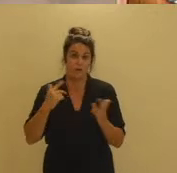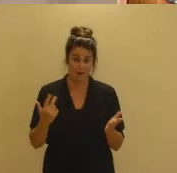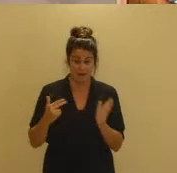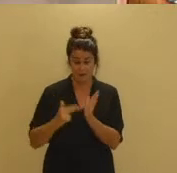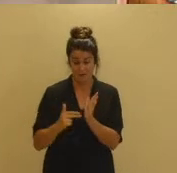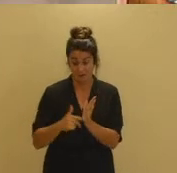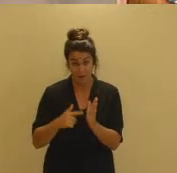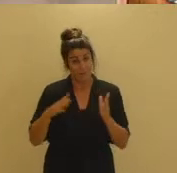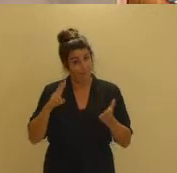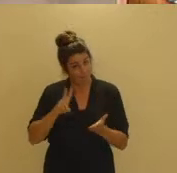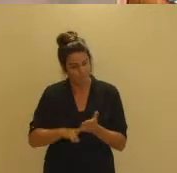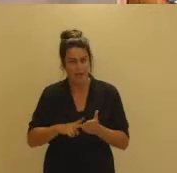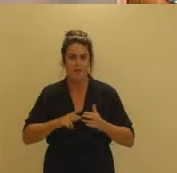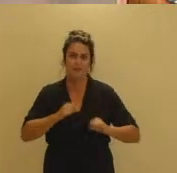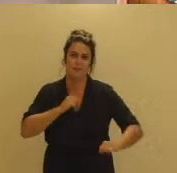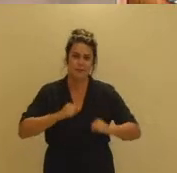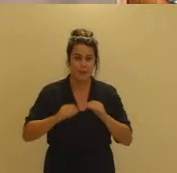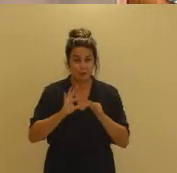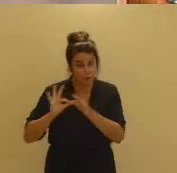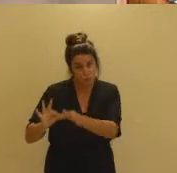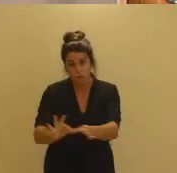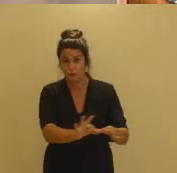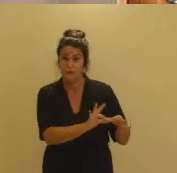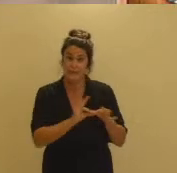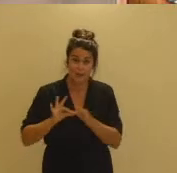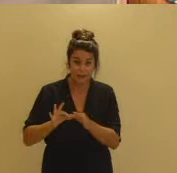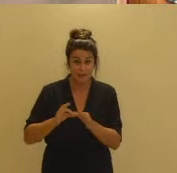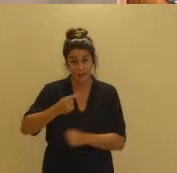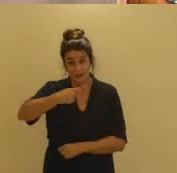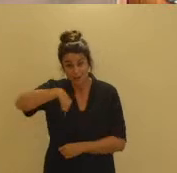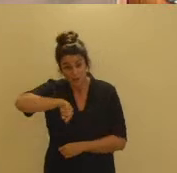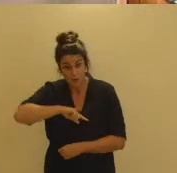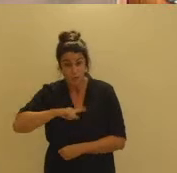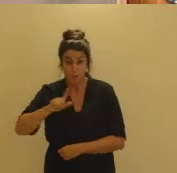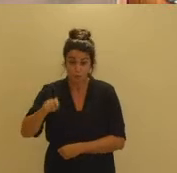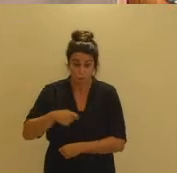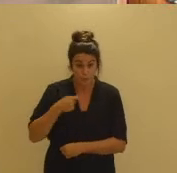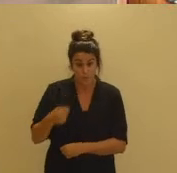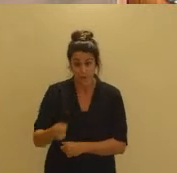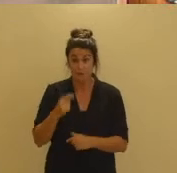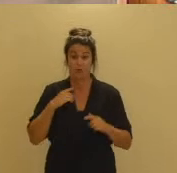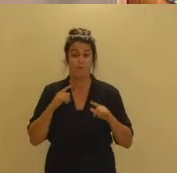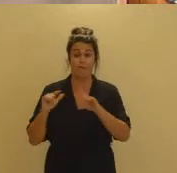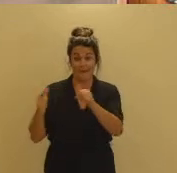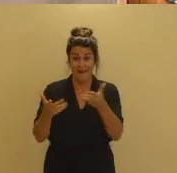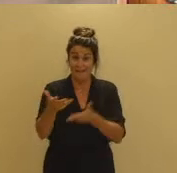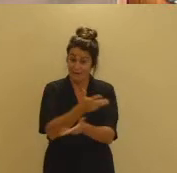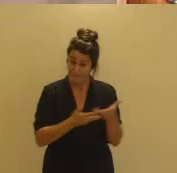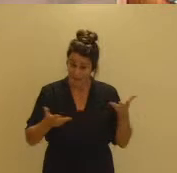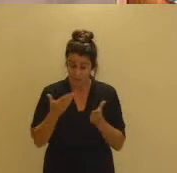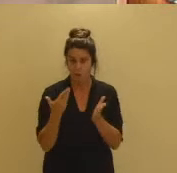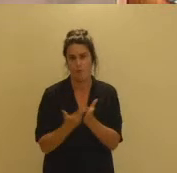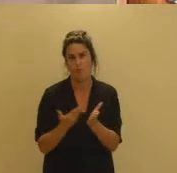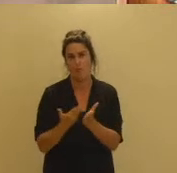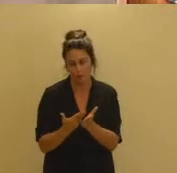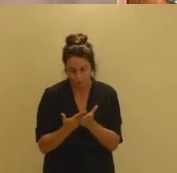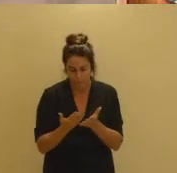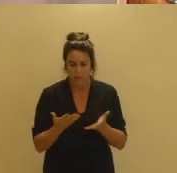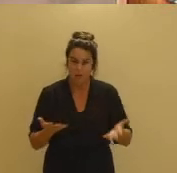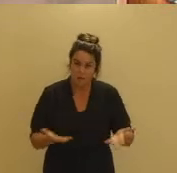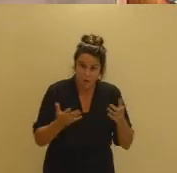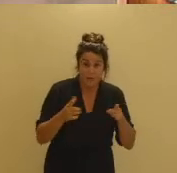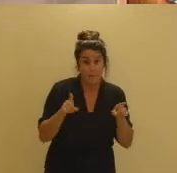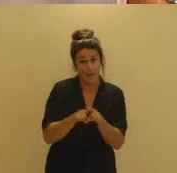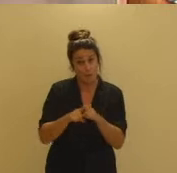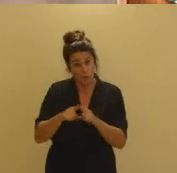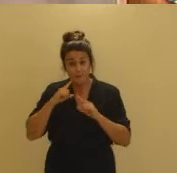de solidarité portée par sa représentation démocratique par la présente délibération, mais portée également de